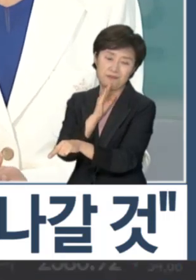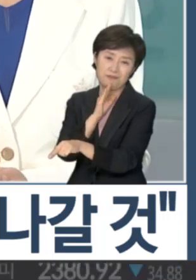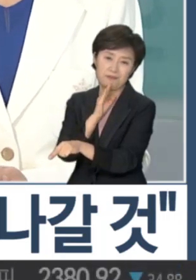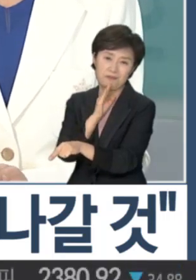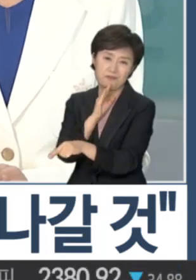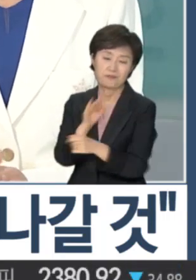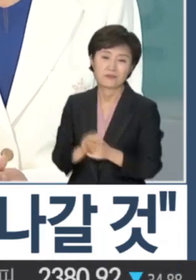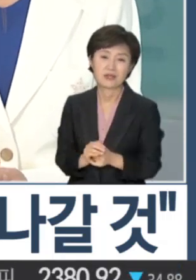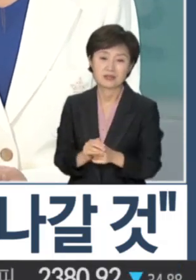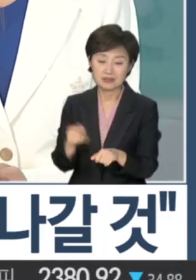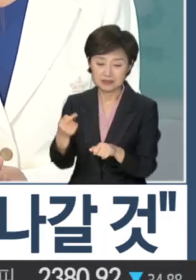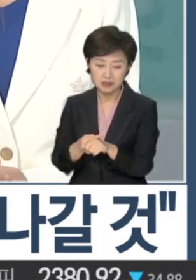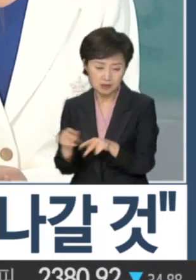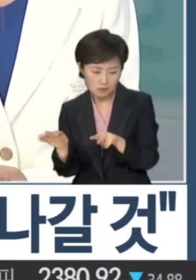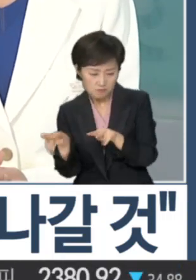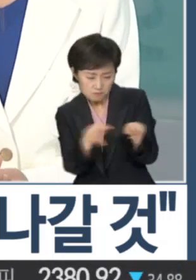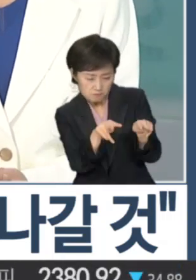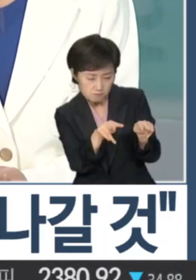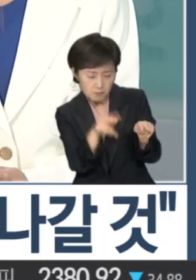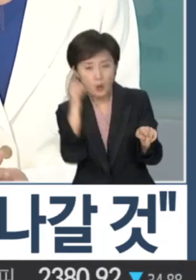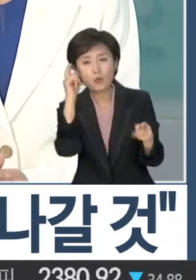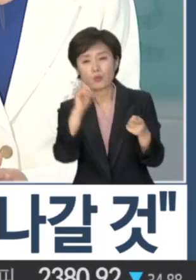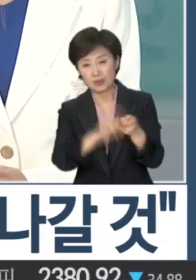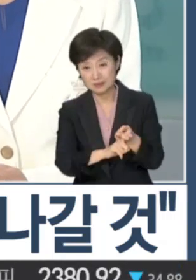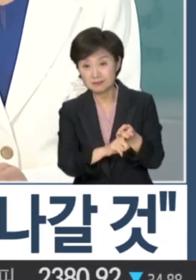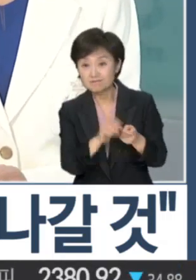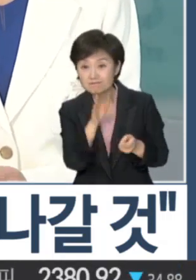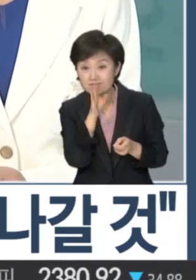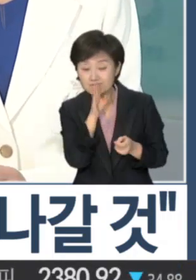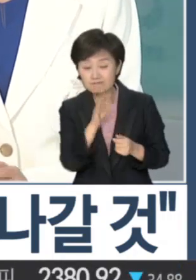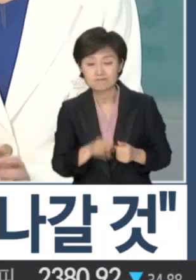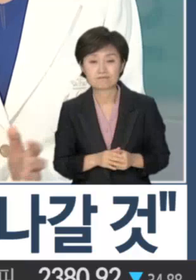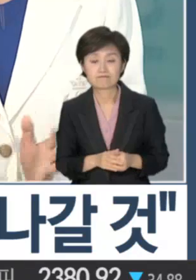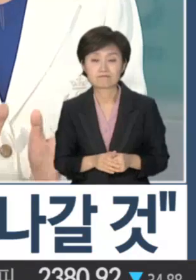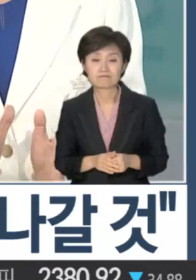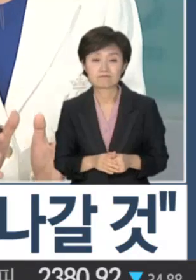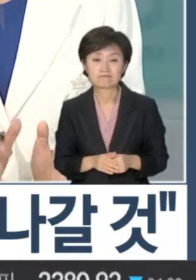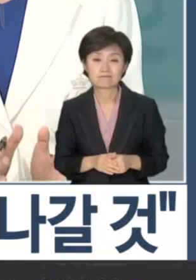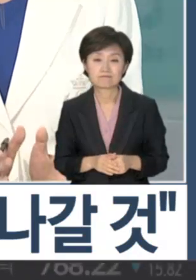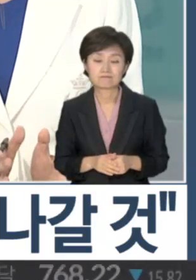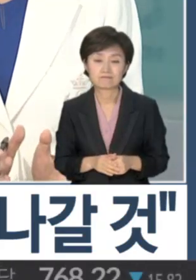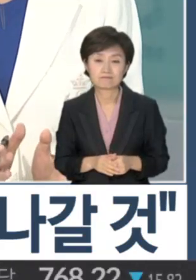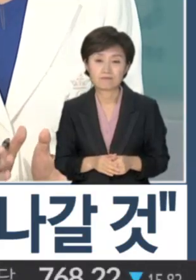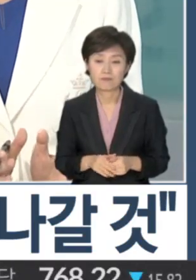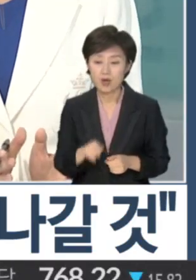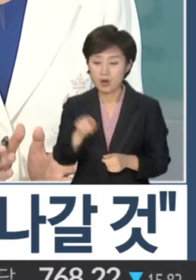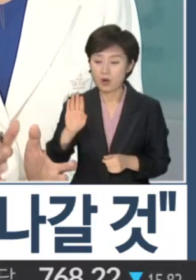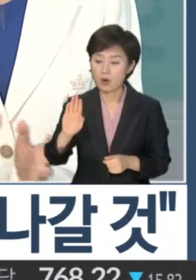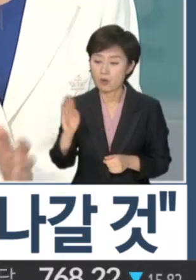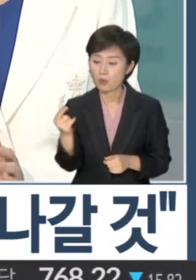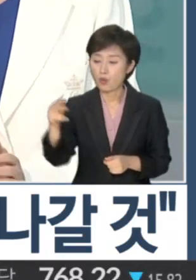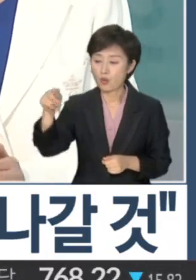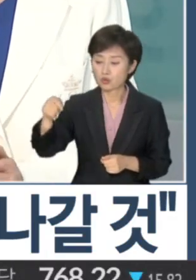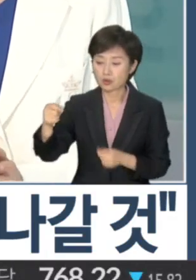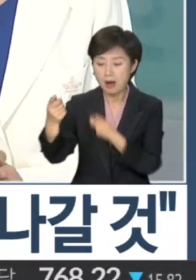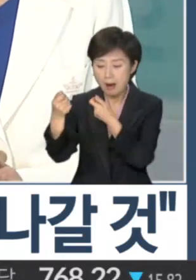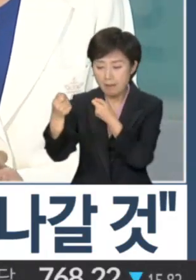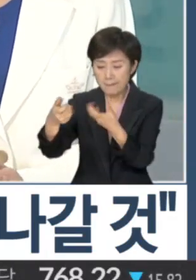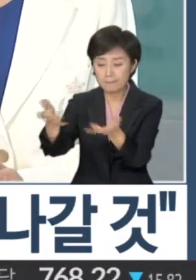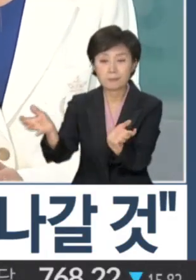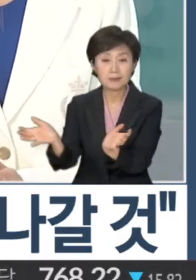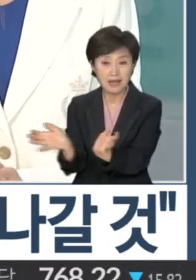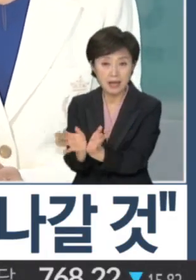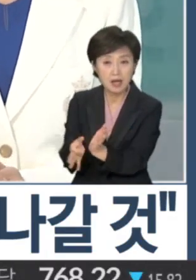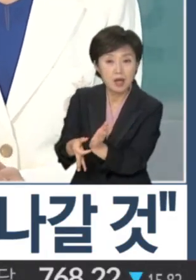때문에 정치권에서 주목을 하고 있는 것이고요. 뭐 그것은 이 보수당의 표만 가져가는 것이